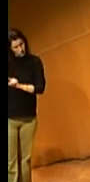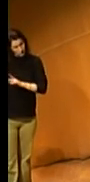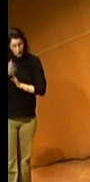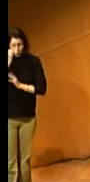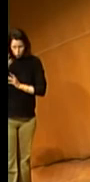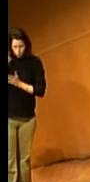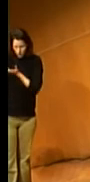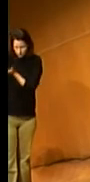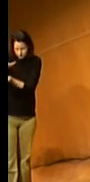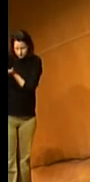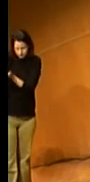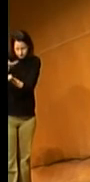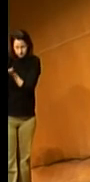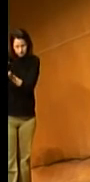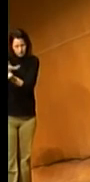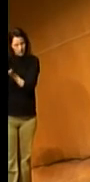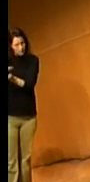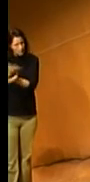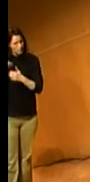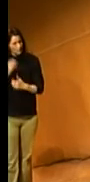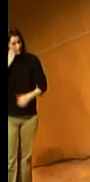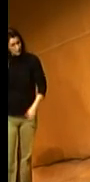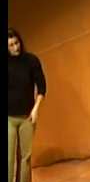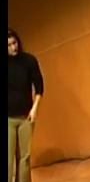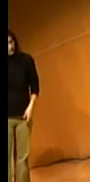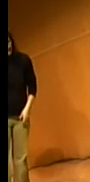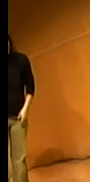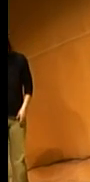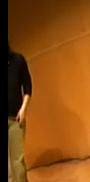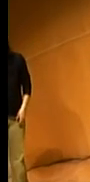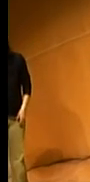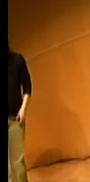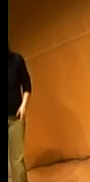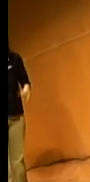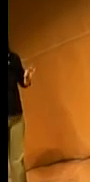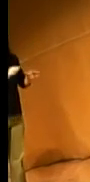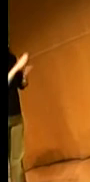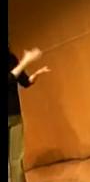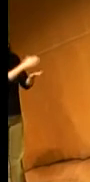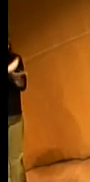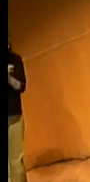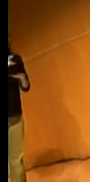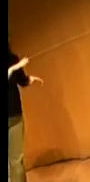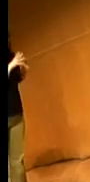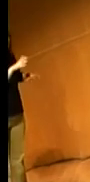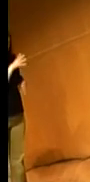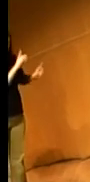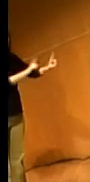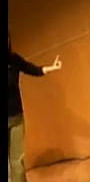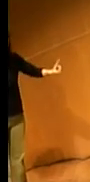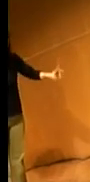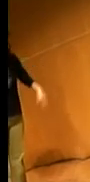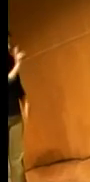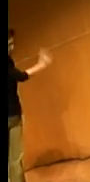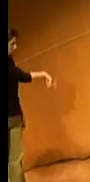celles qui passent avec tous les professeurs, qui ont des liens avec les professeurs, qui ont des liens avec les élèves, qui ont des liens avec les